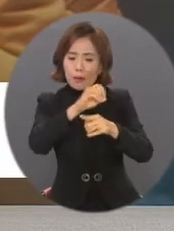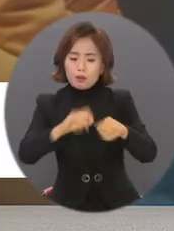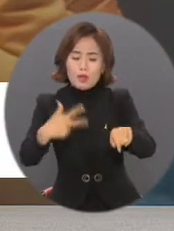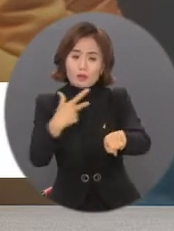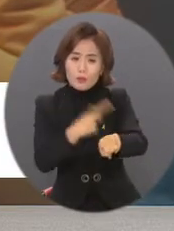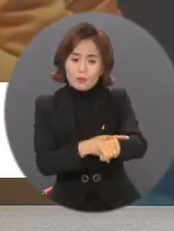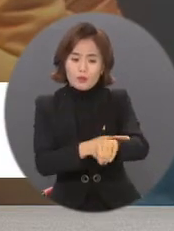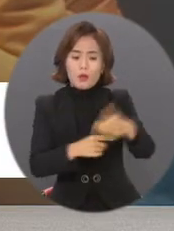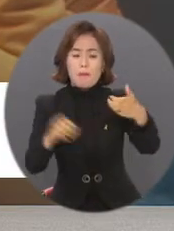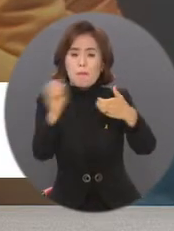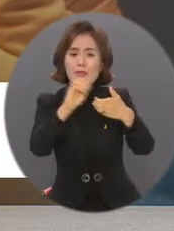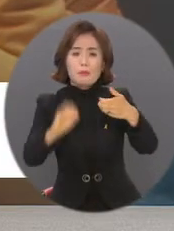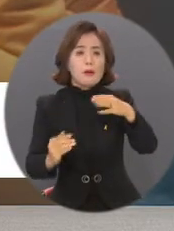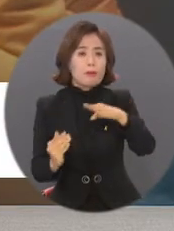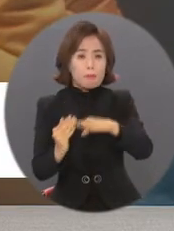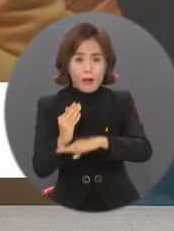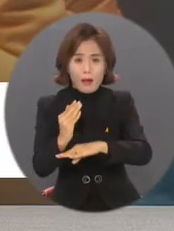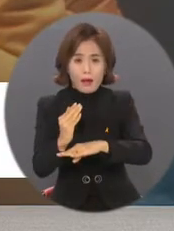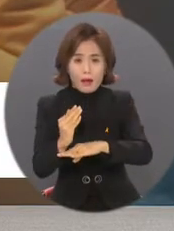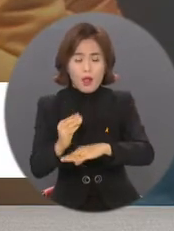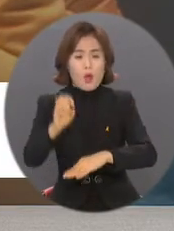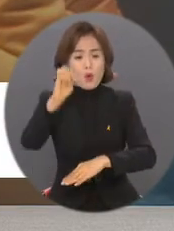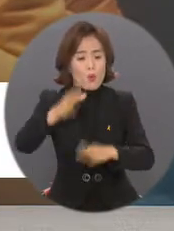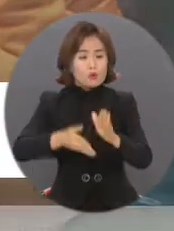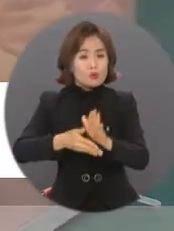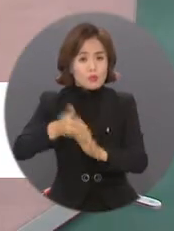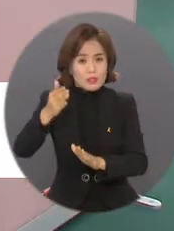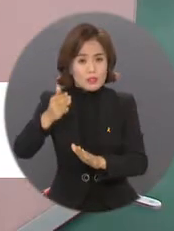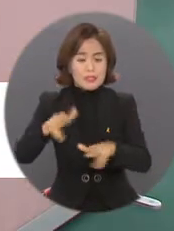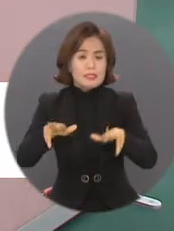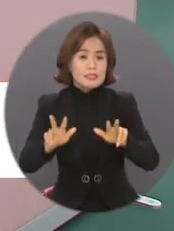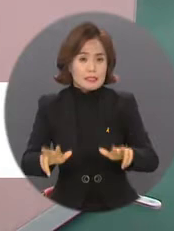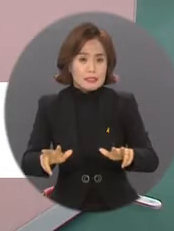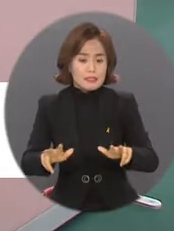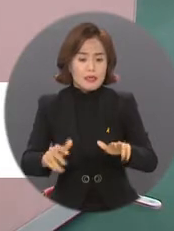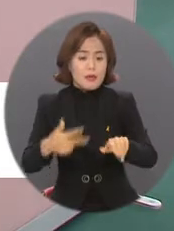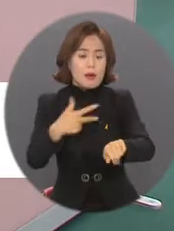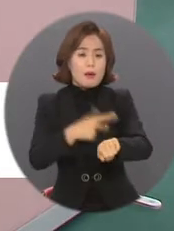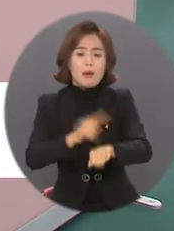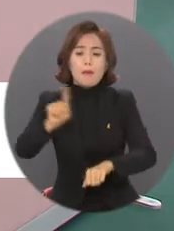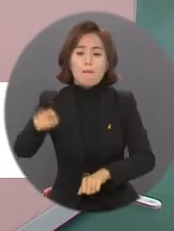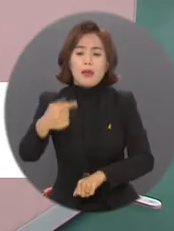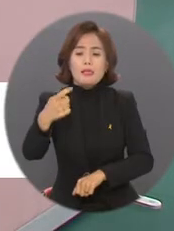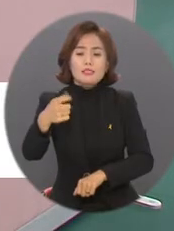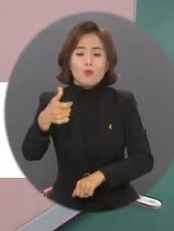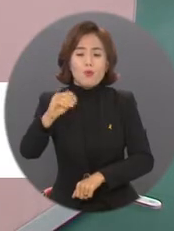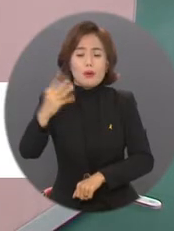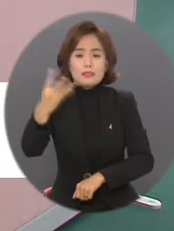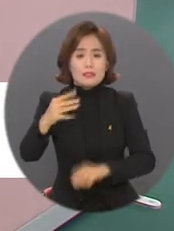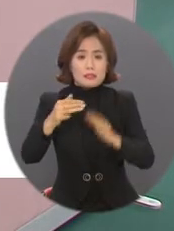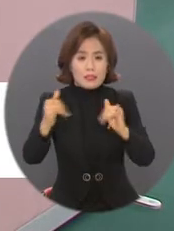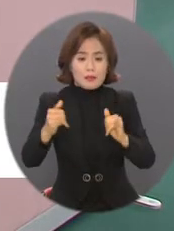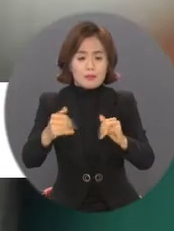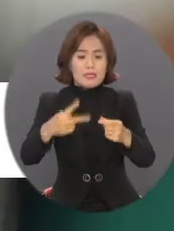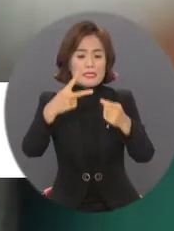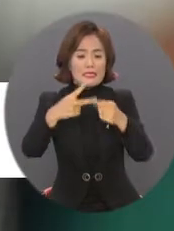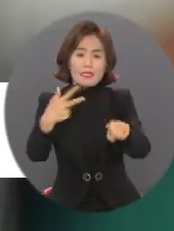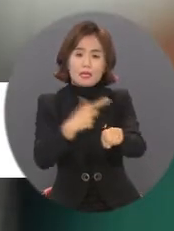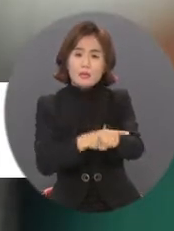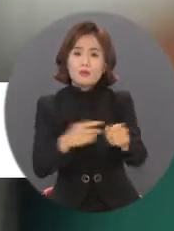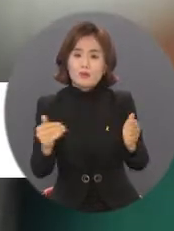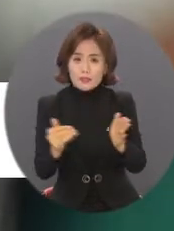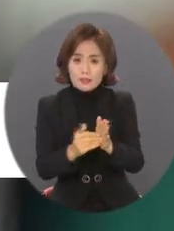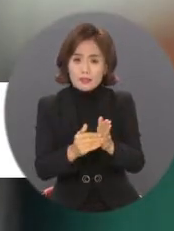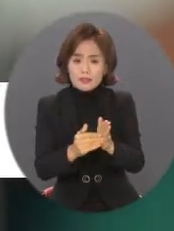유리 80% 를 넘어섰습니다 광주시에 따르면 지금까지 115만 4000여명이 코로나 일고 2차 접종을